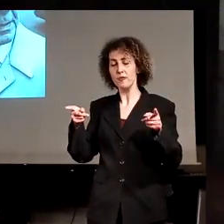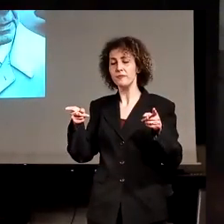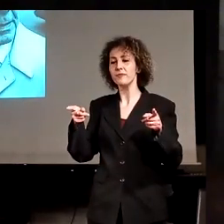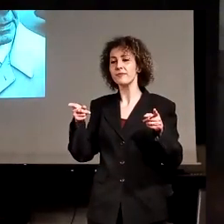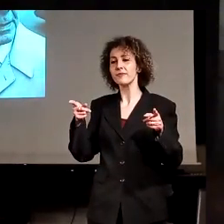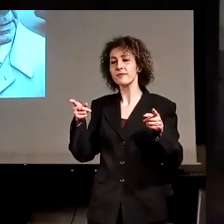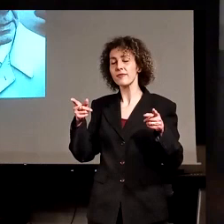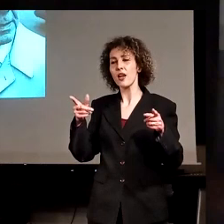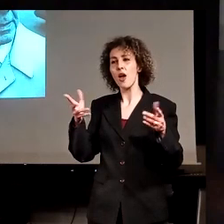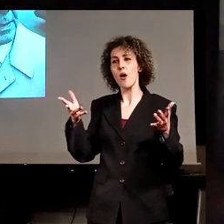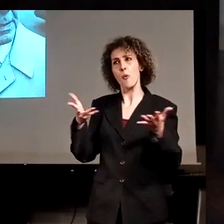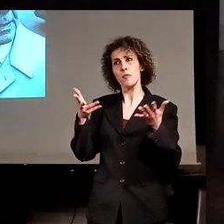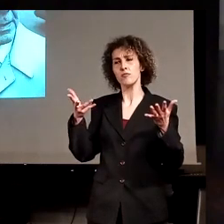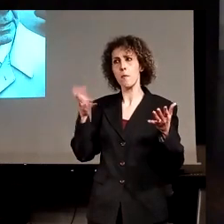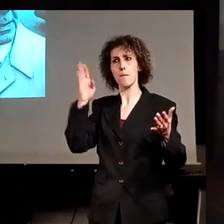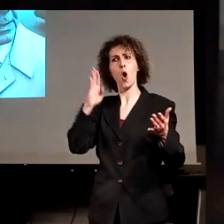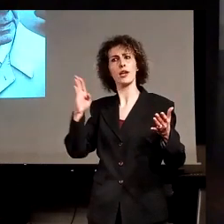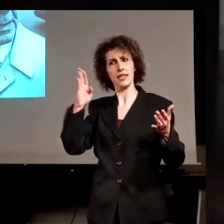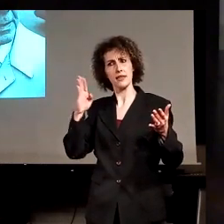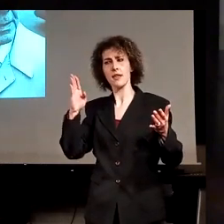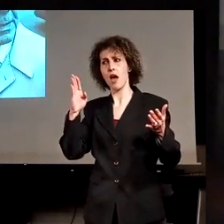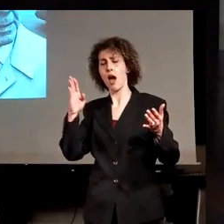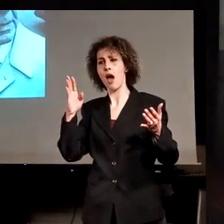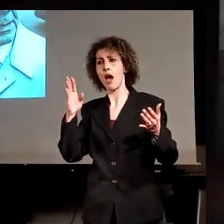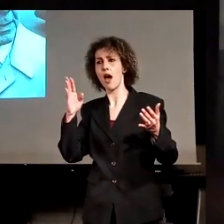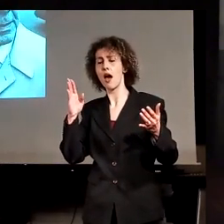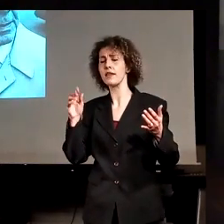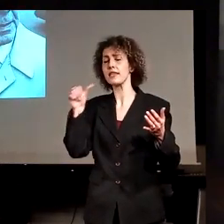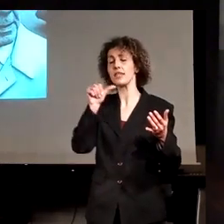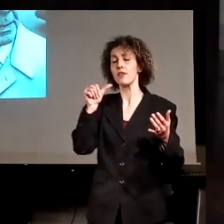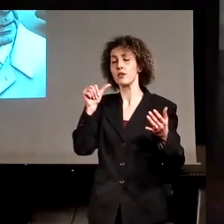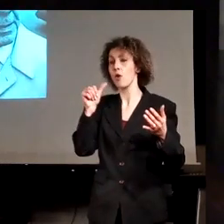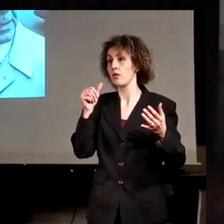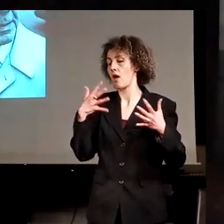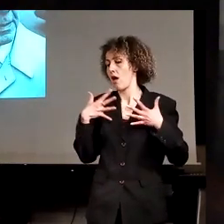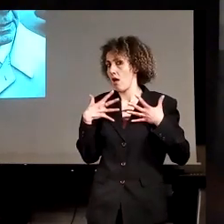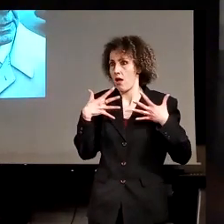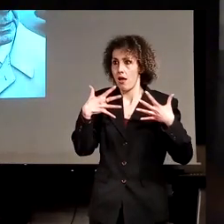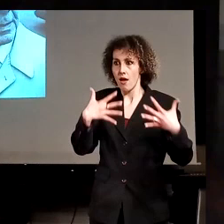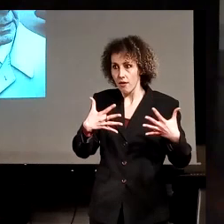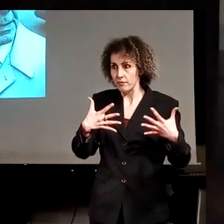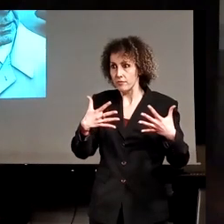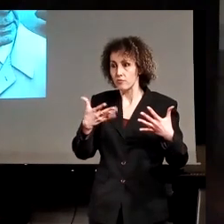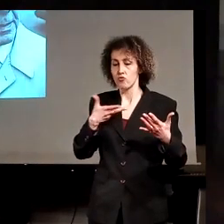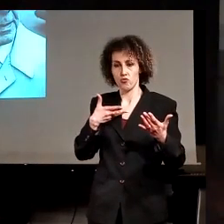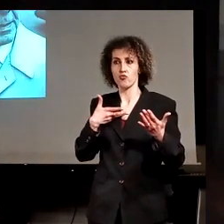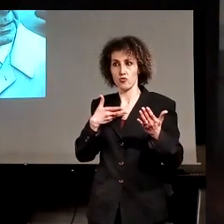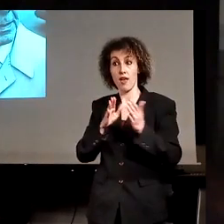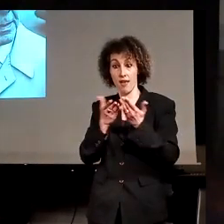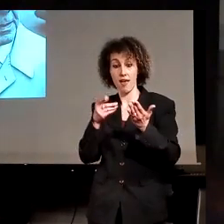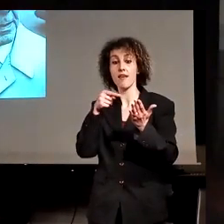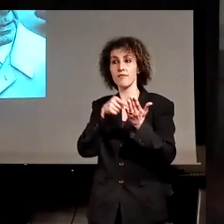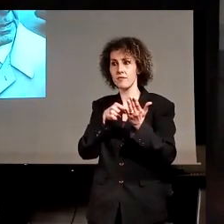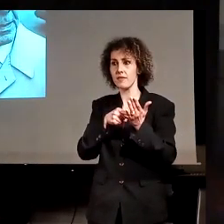insomma borges amava moltissimo stevenson in tante anche dalla bozza di autobiografia in